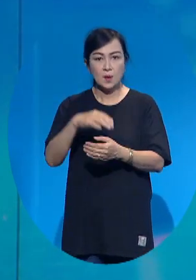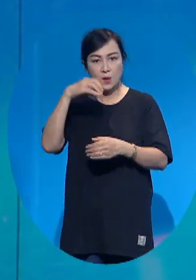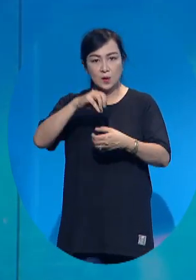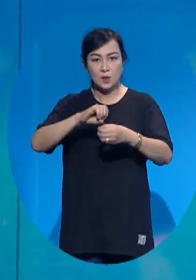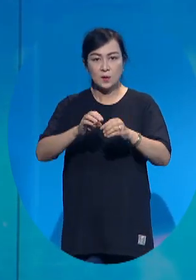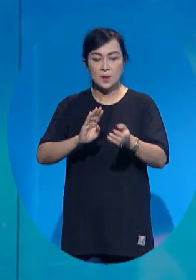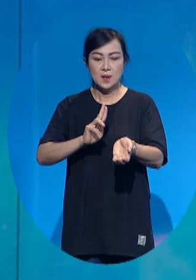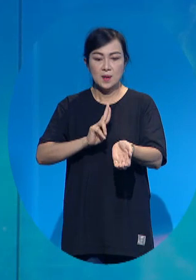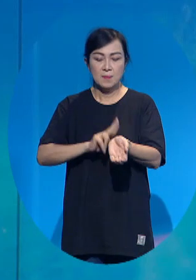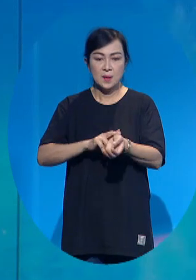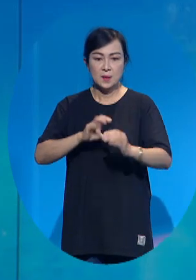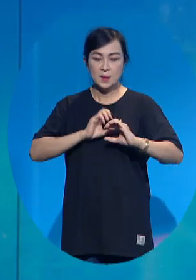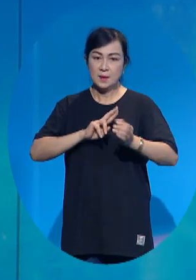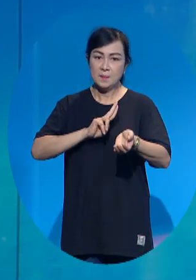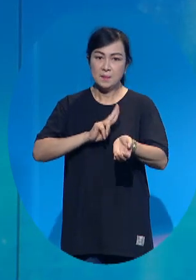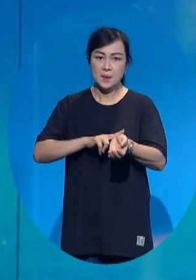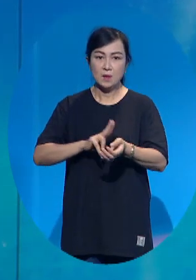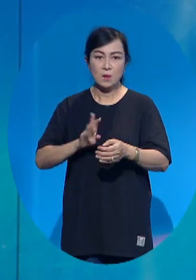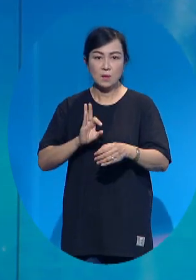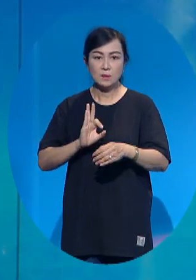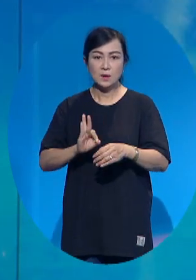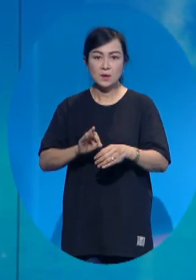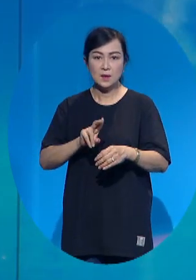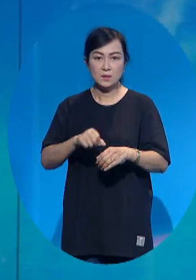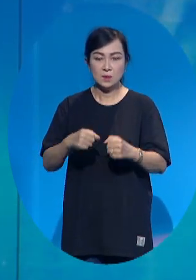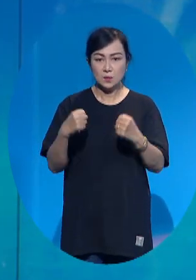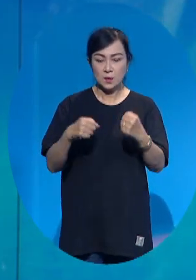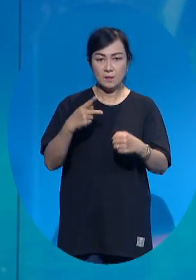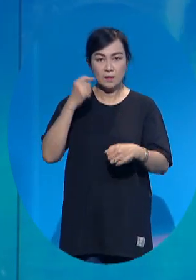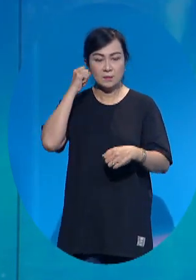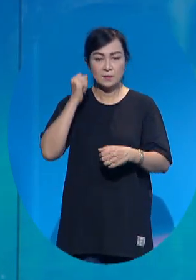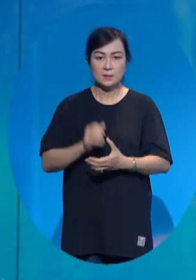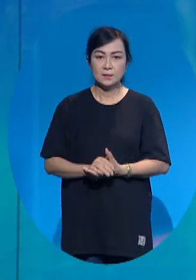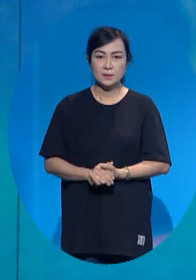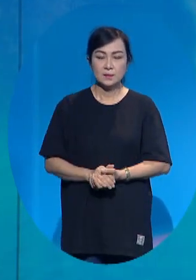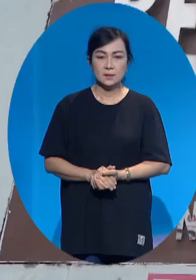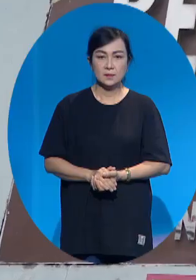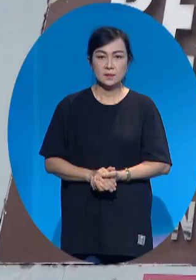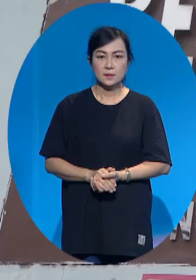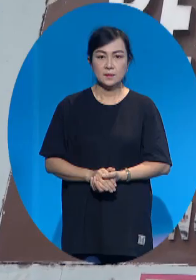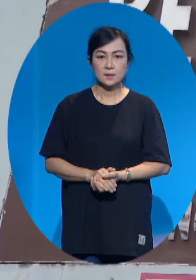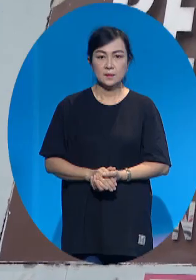chẩn đoán và điều trị các bệnh lý tim mạch, ung thư, nhiễm khuẩn và chăm sóc sức khỏe phụ nữ.